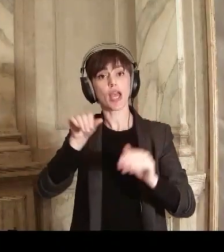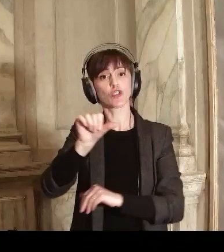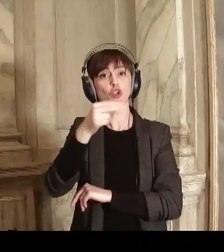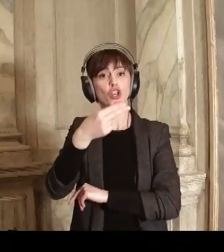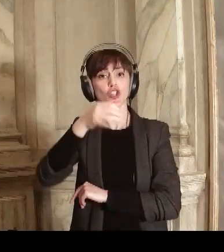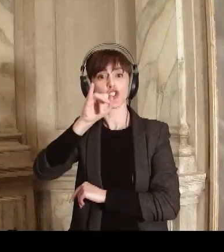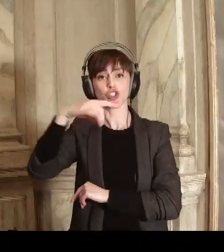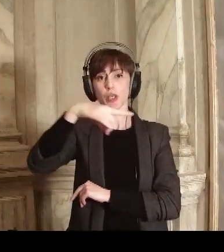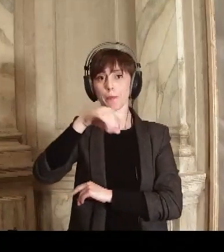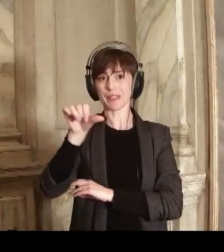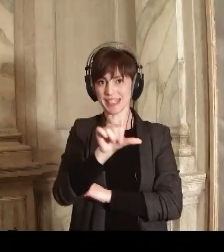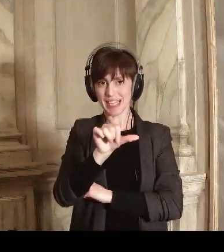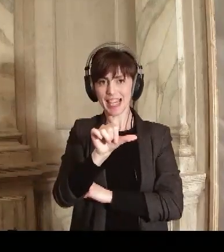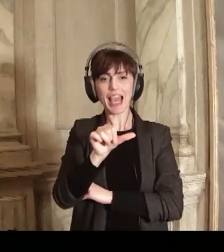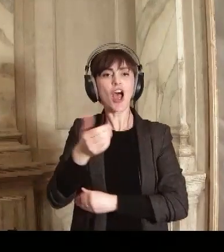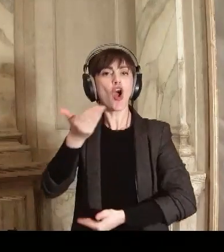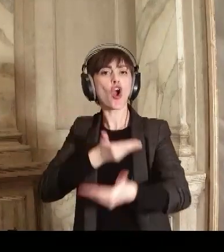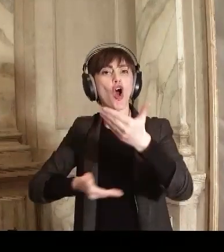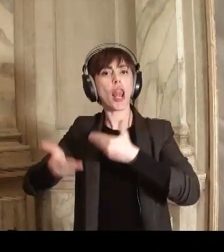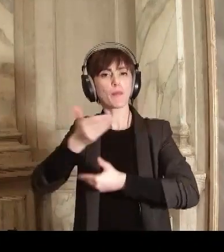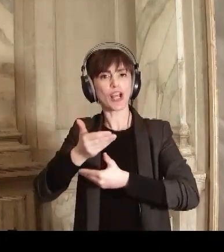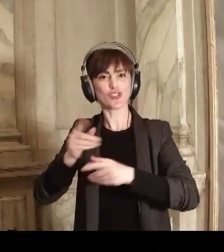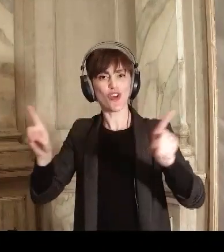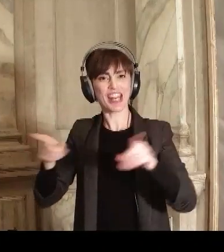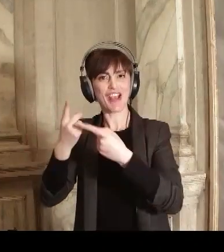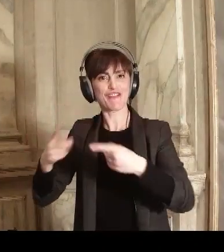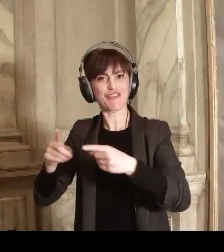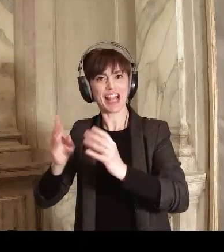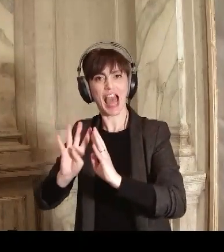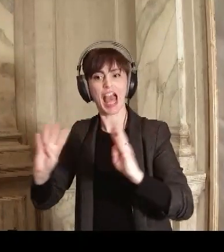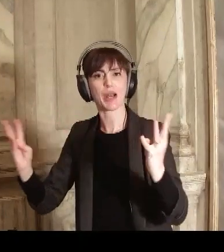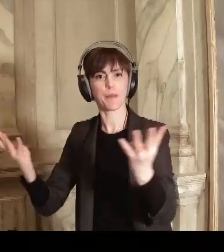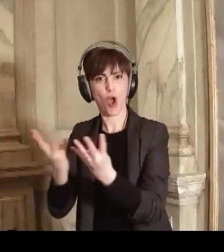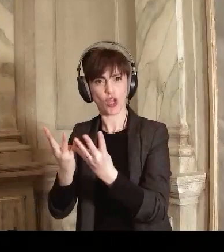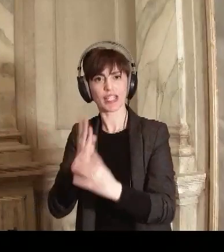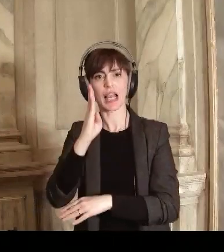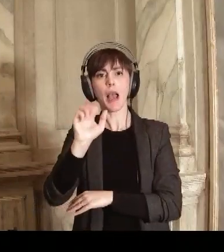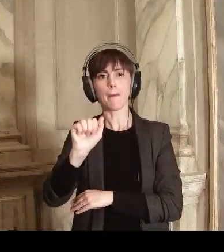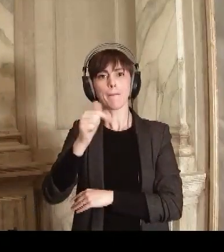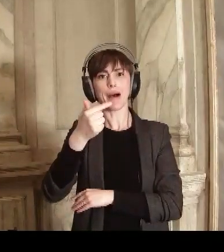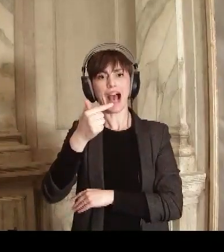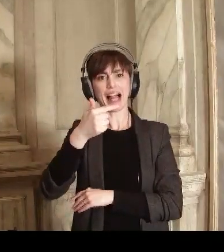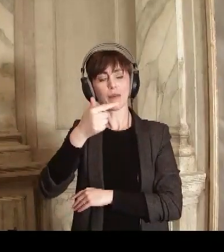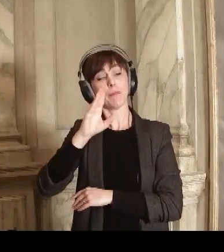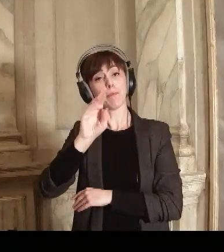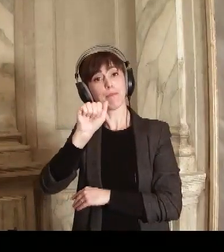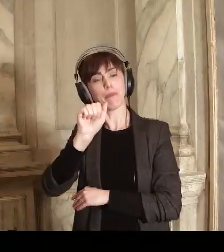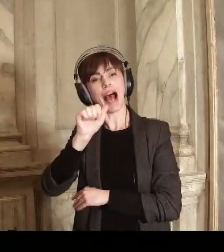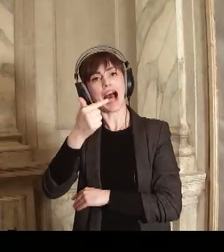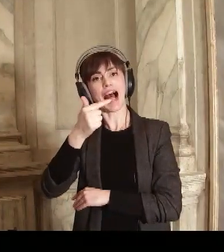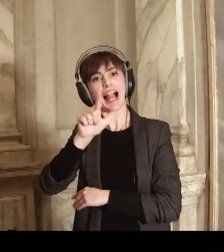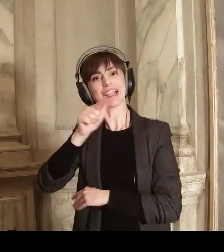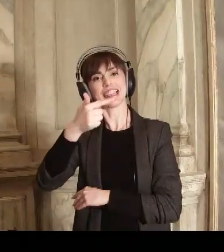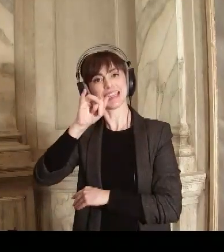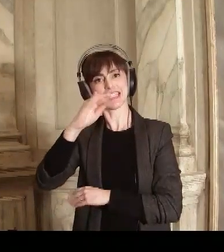collaborazione con la Baltic Sì, Filarmonica, diretta da Christian Jarvi, con la partecipazione dell'attore